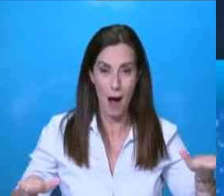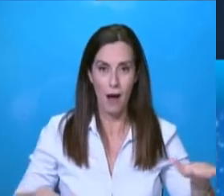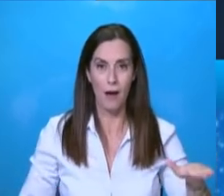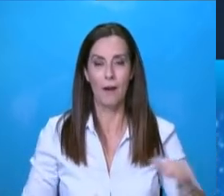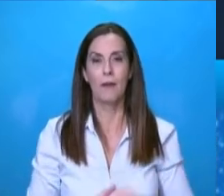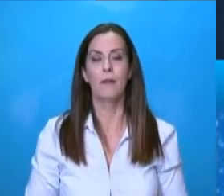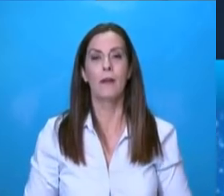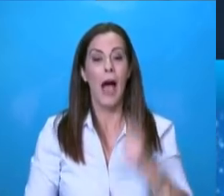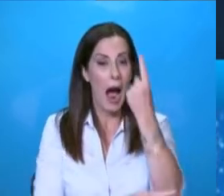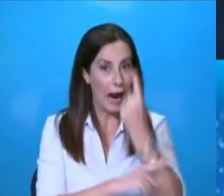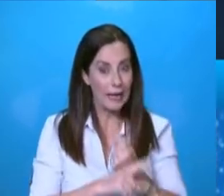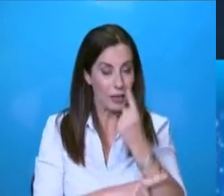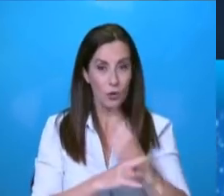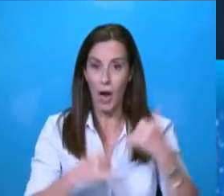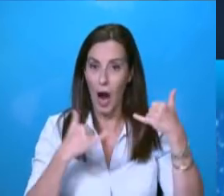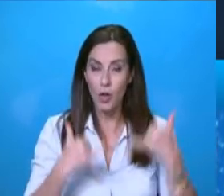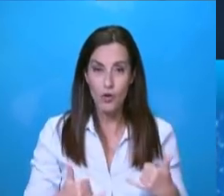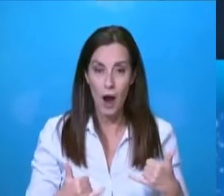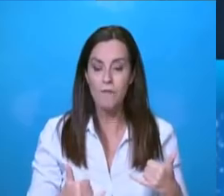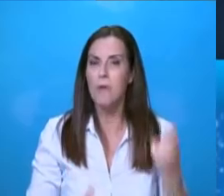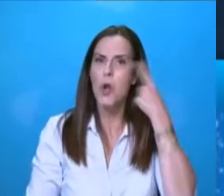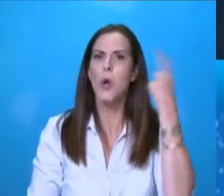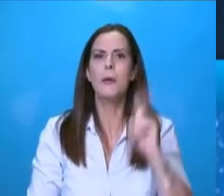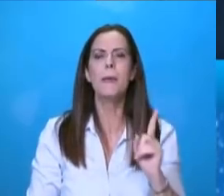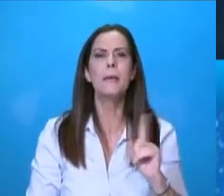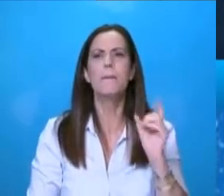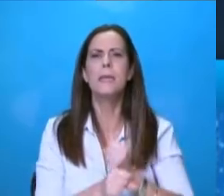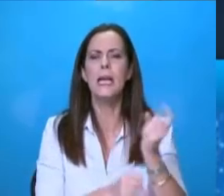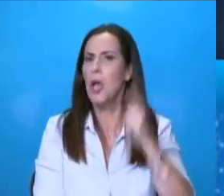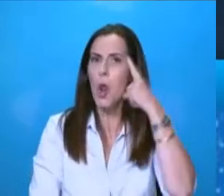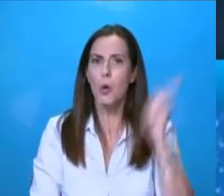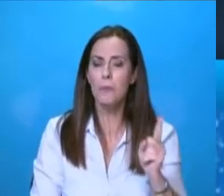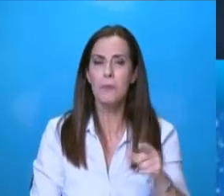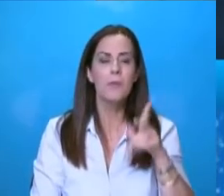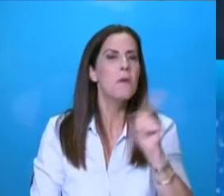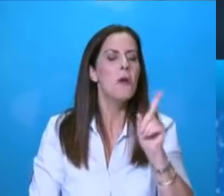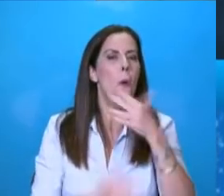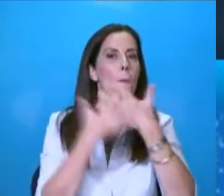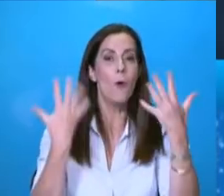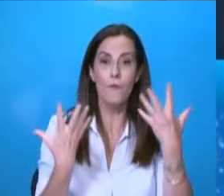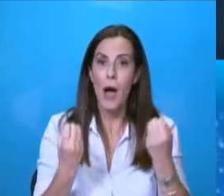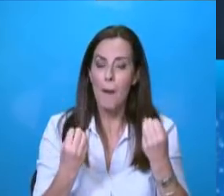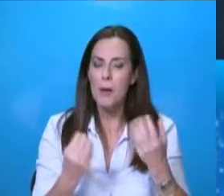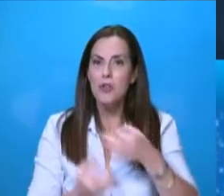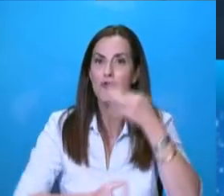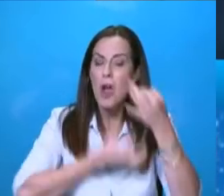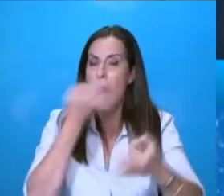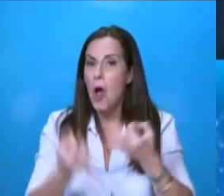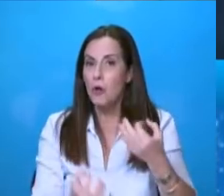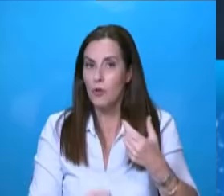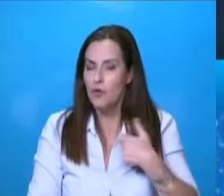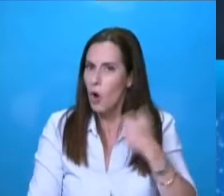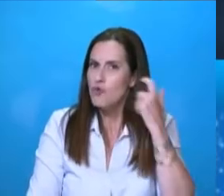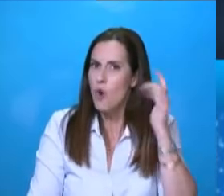באשדוד. הרקטות נכון לרגע זה נותרות אלומות. אין כתובת ברורה, יש עמימות סביב זה, והרבה מאוד ספקולציות וערכות שאנחנו